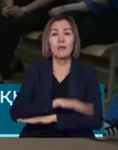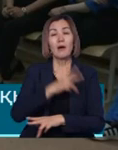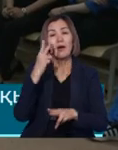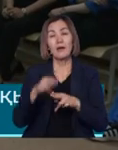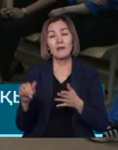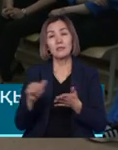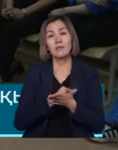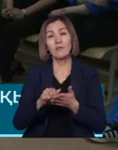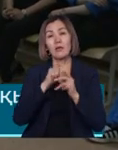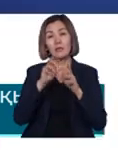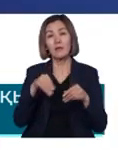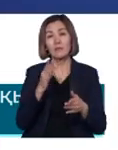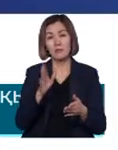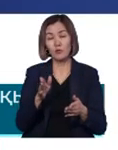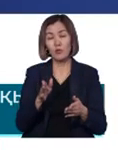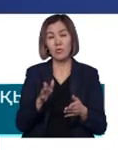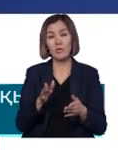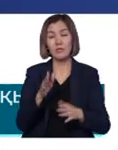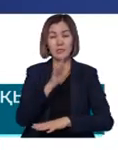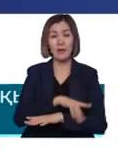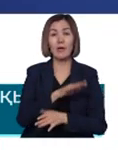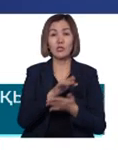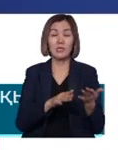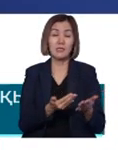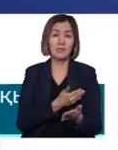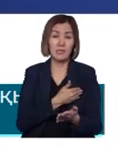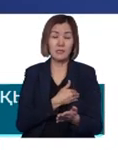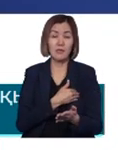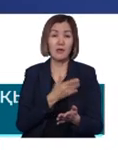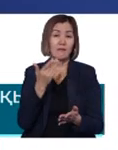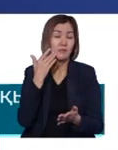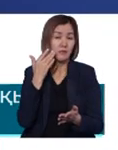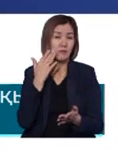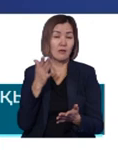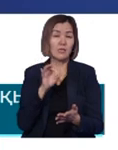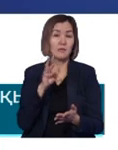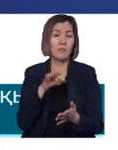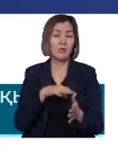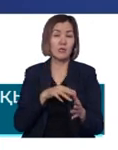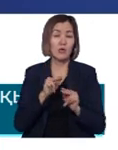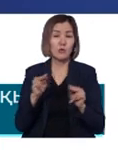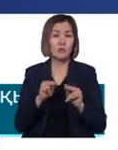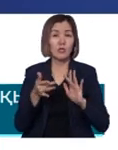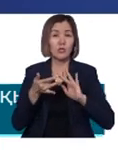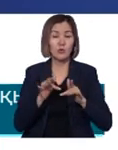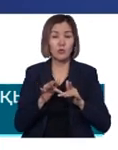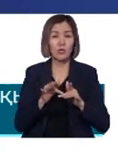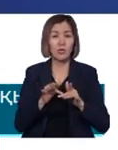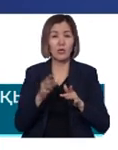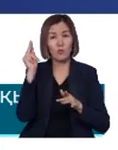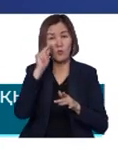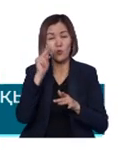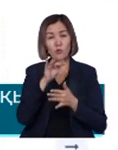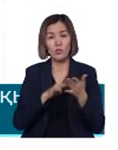арнайы сертификат табысталады. Егер сабақтарды жалғастырғысы келсе, кез келген уақытта smartustaz.kz платформасы арқылы білім